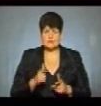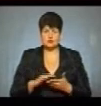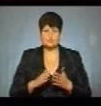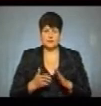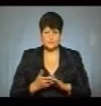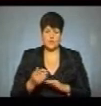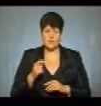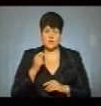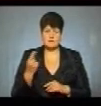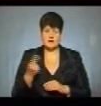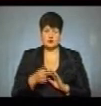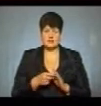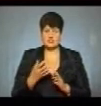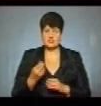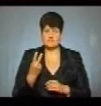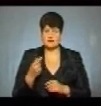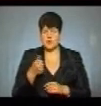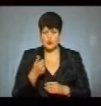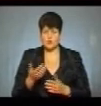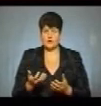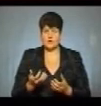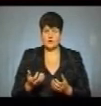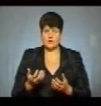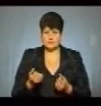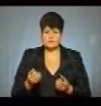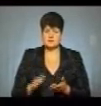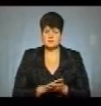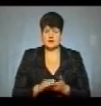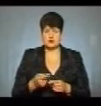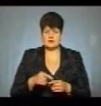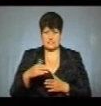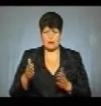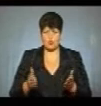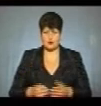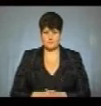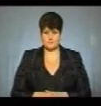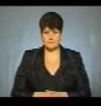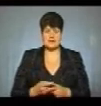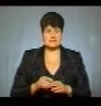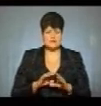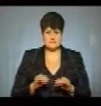українські першокласники ще 2 роки безкоштовно отримуватимуть ці набори. Це вся